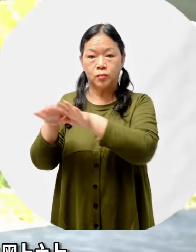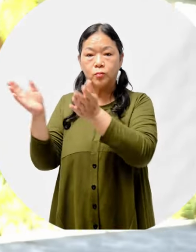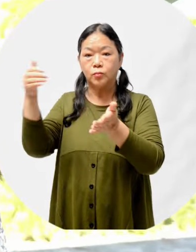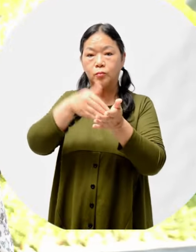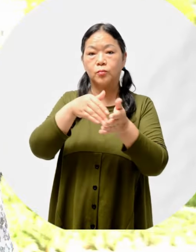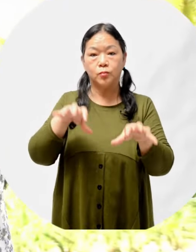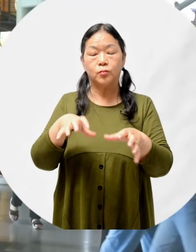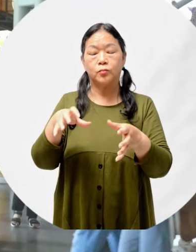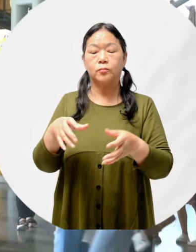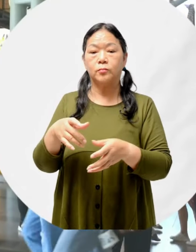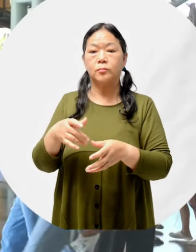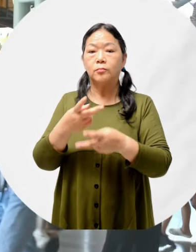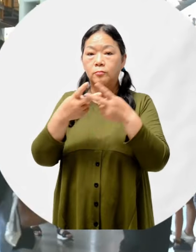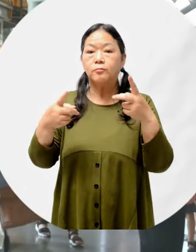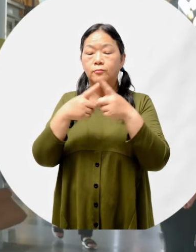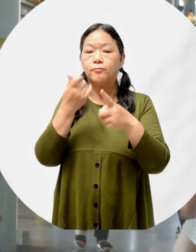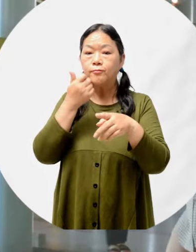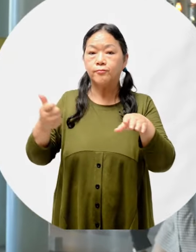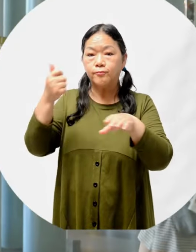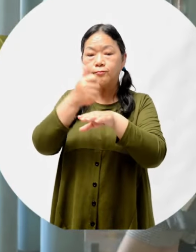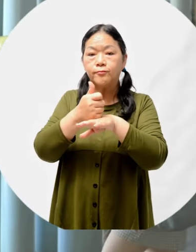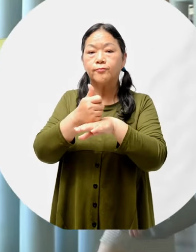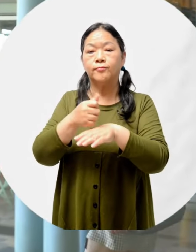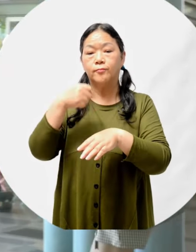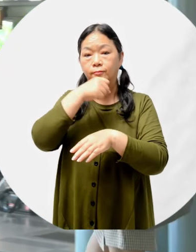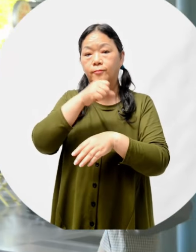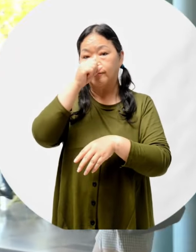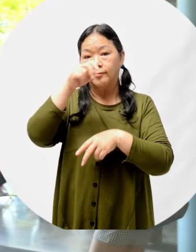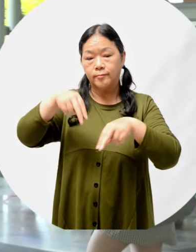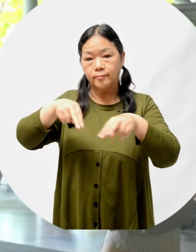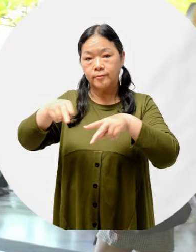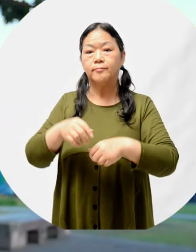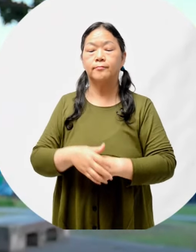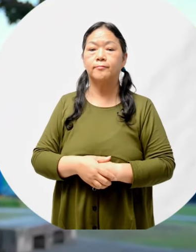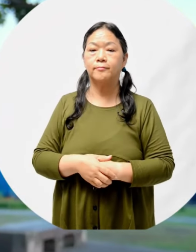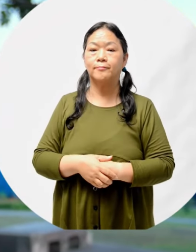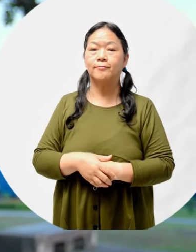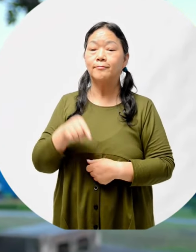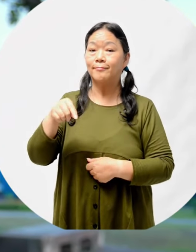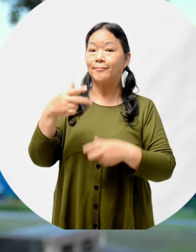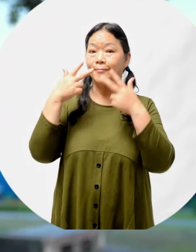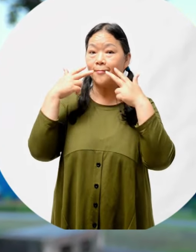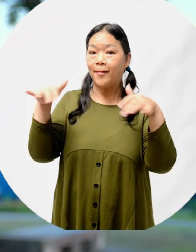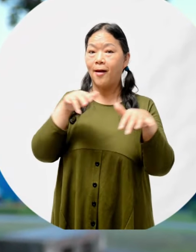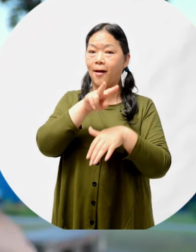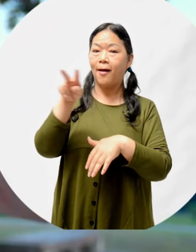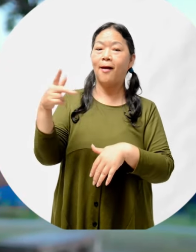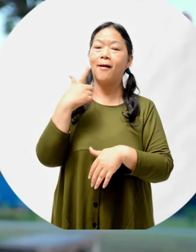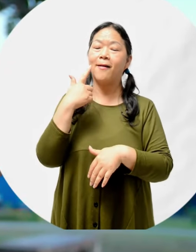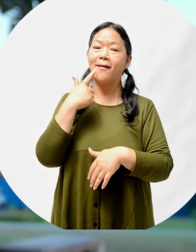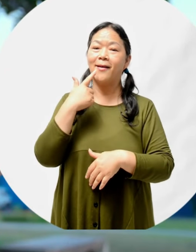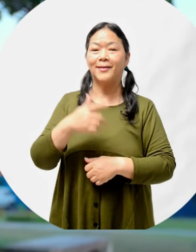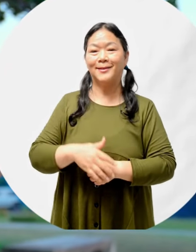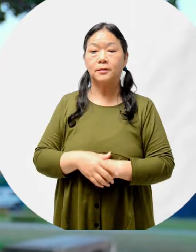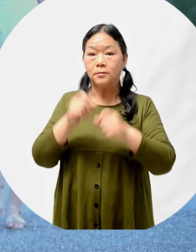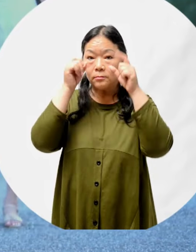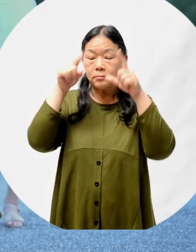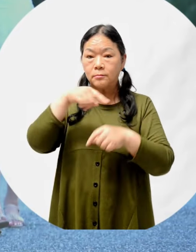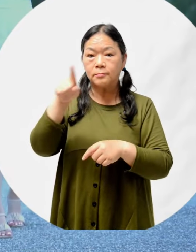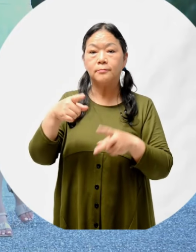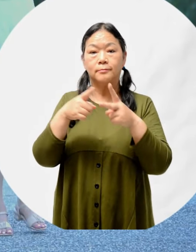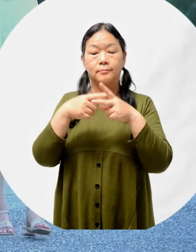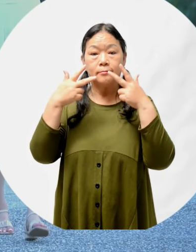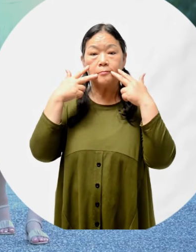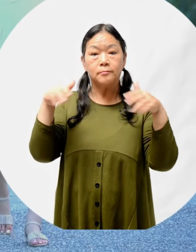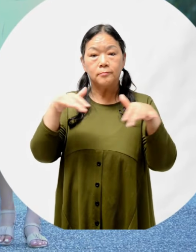点站，游客亦可在此搭乘台湾好行。 哇，这里就是小野柳啊，好美啊！ 提